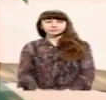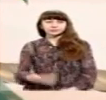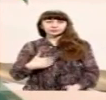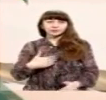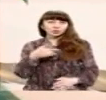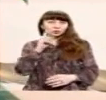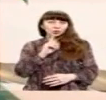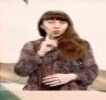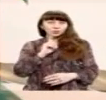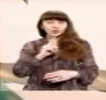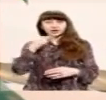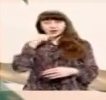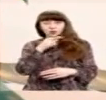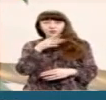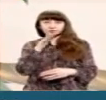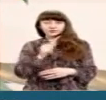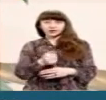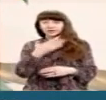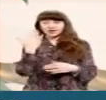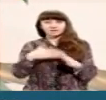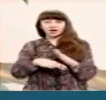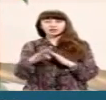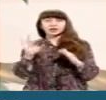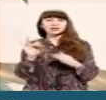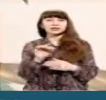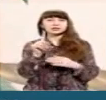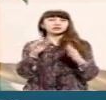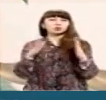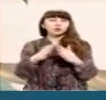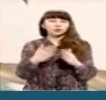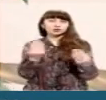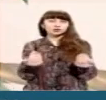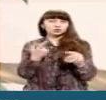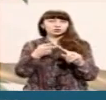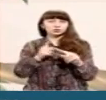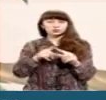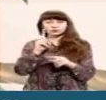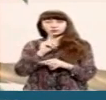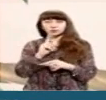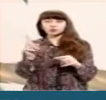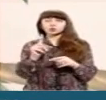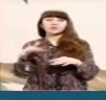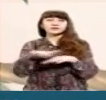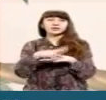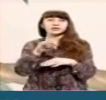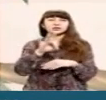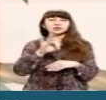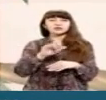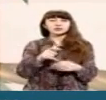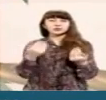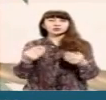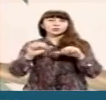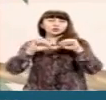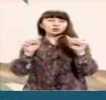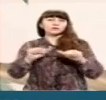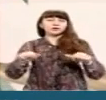Онлайн қызметтерді, мысалы, мен онлайн қызметтерді үйден шықпай аламын. Енді жылжымайтын мүлік саласындағы қызметтердің халыққа қызмет көрсету